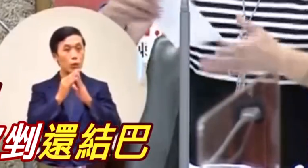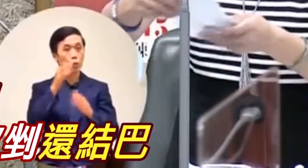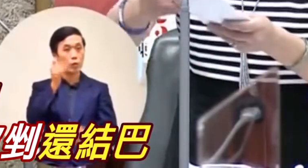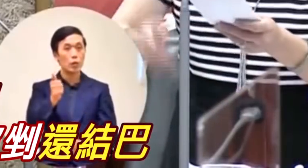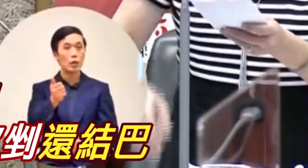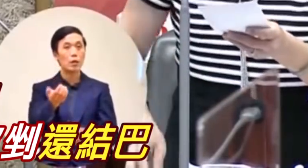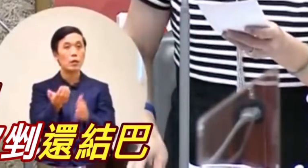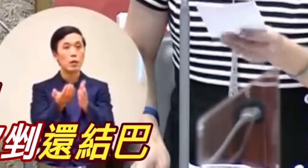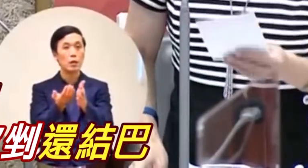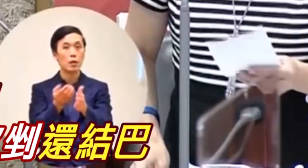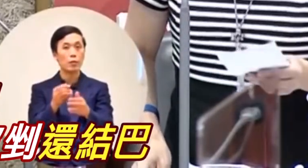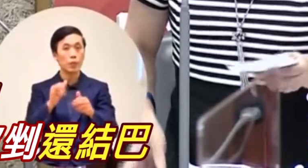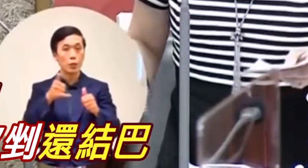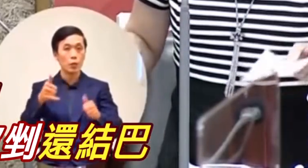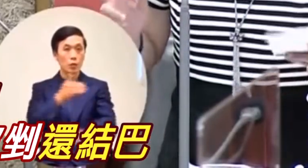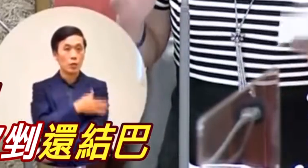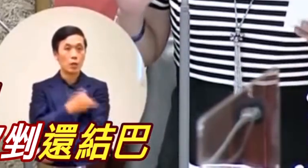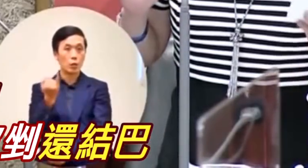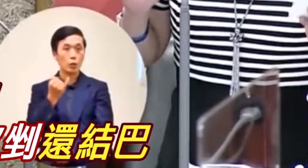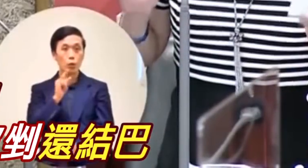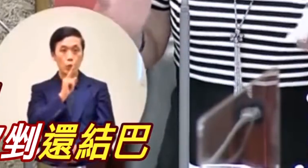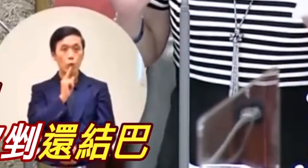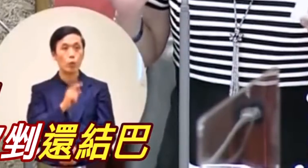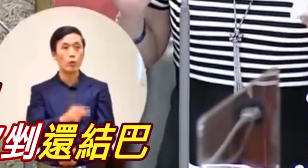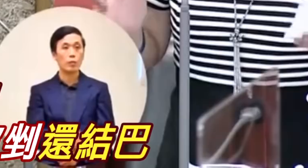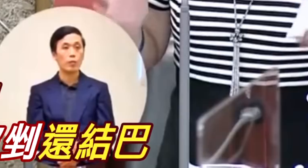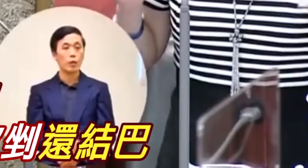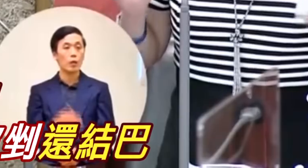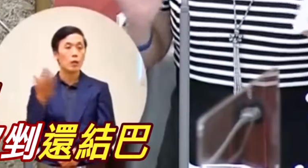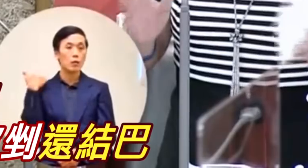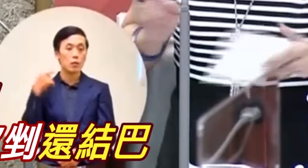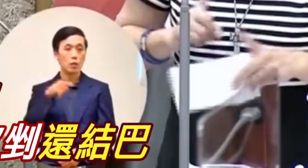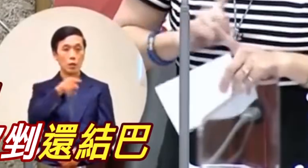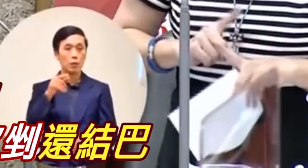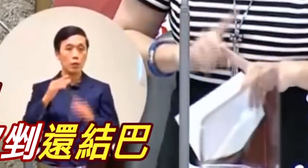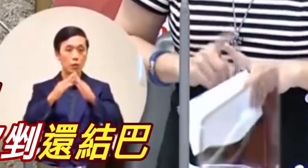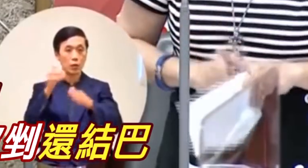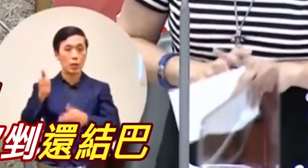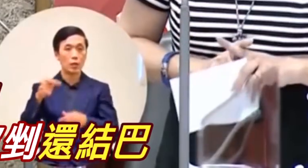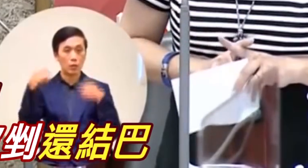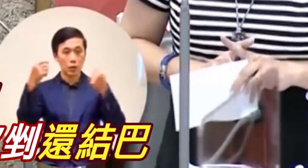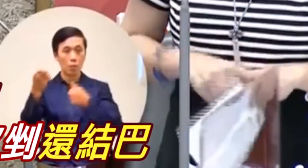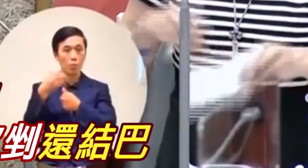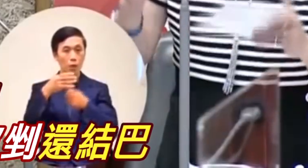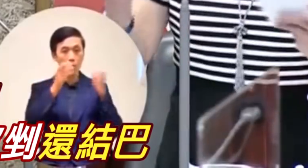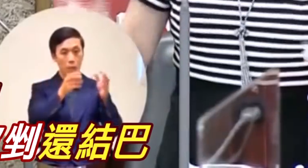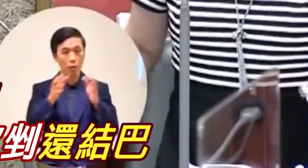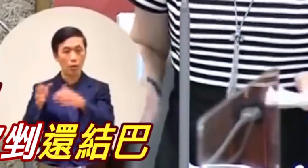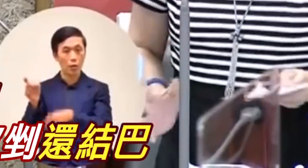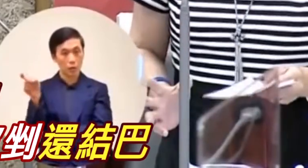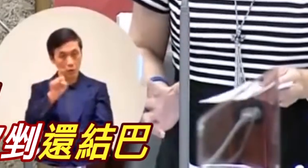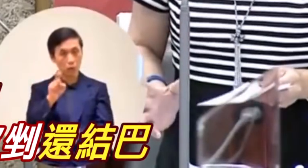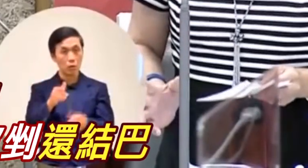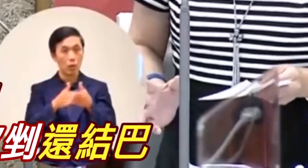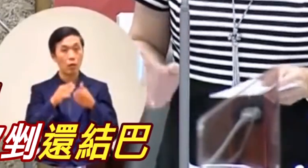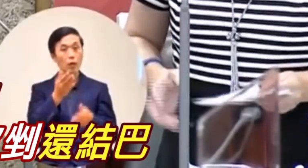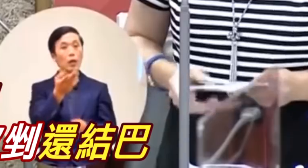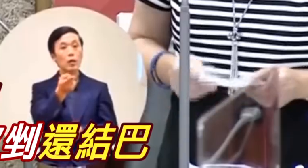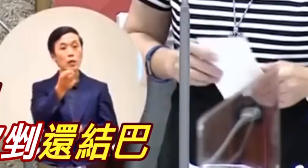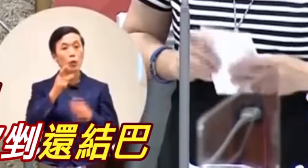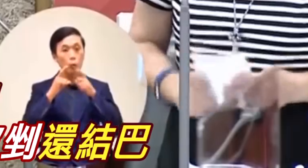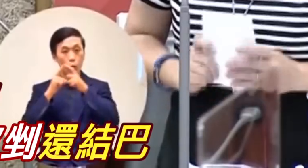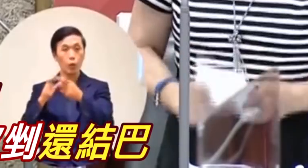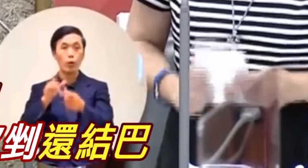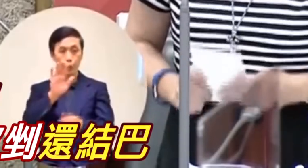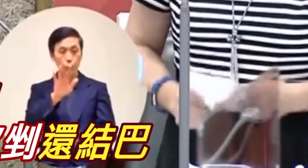们陈议员讲的，你们我们过去你们市长一直告诉我们说有十座，好、哦，那刚刚你答案也讲了，事实上